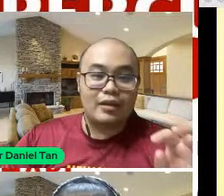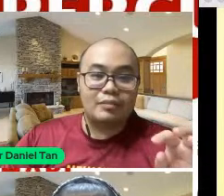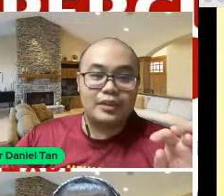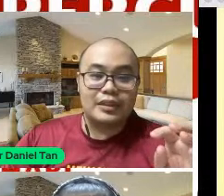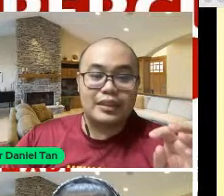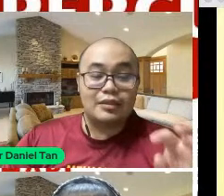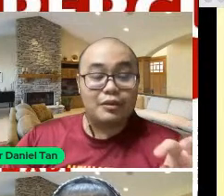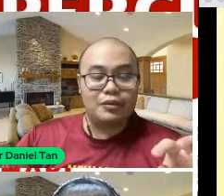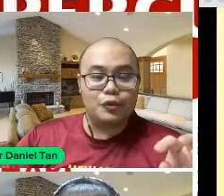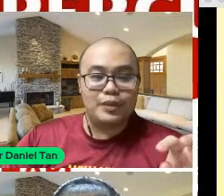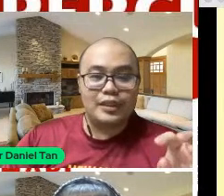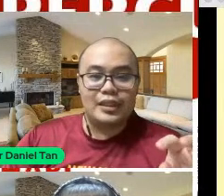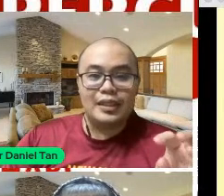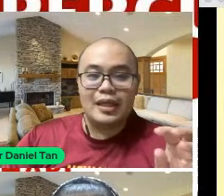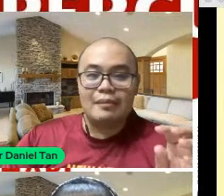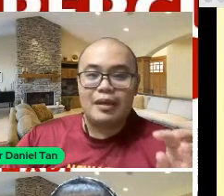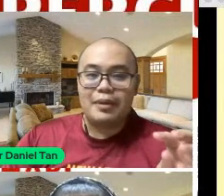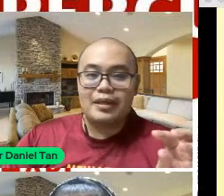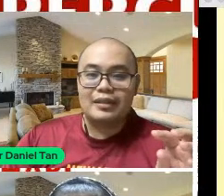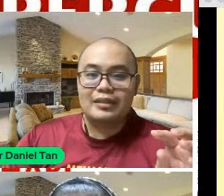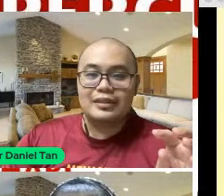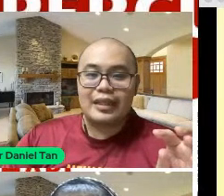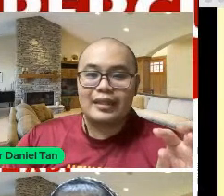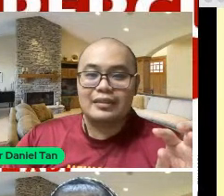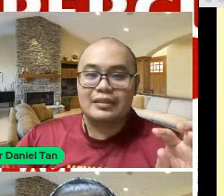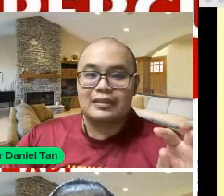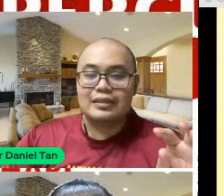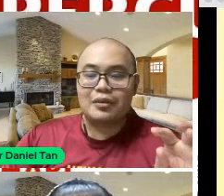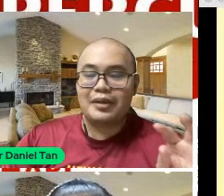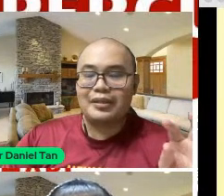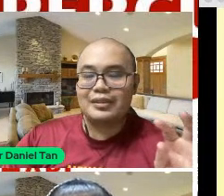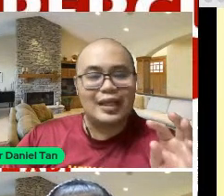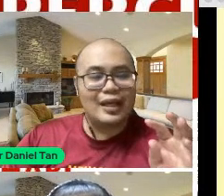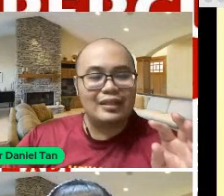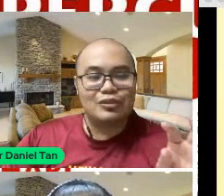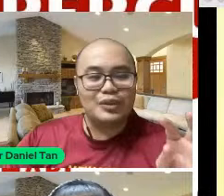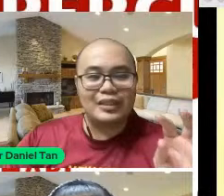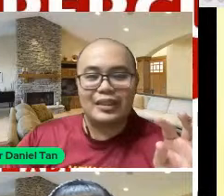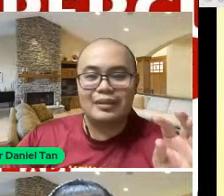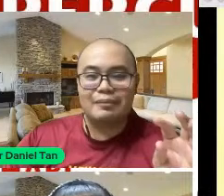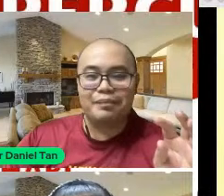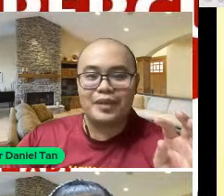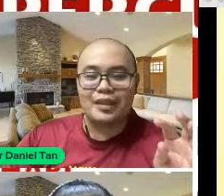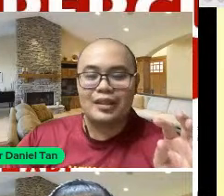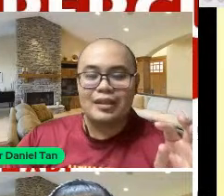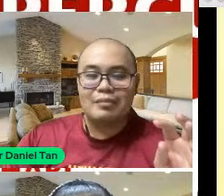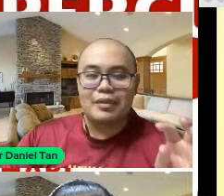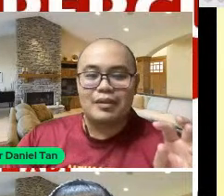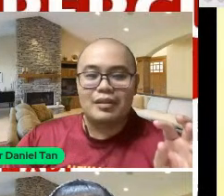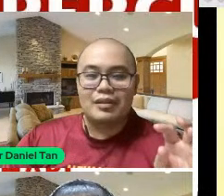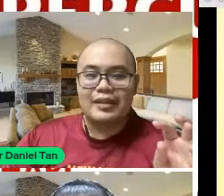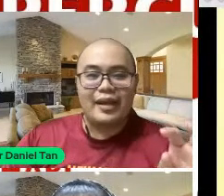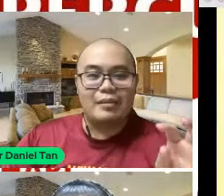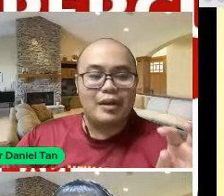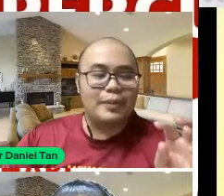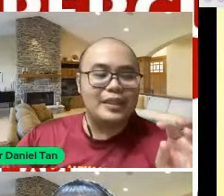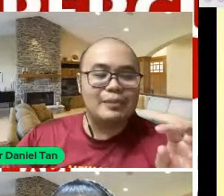eh menjadi seorang youtuber ini memang saya seorang yang sangat suka dengan